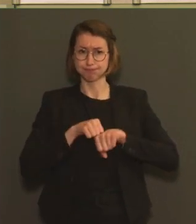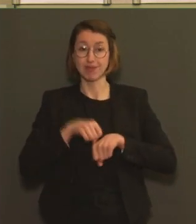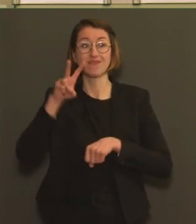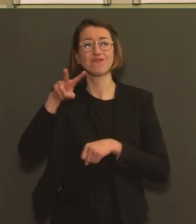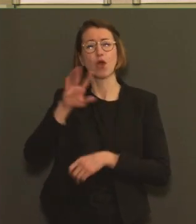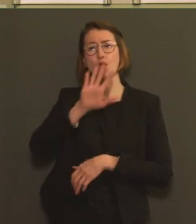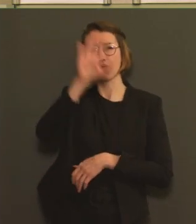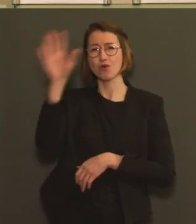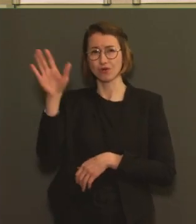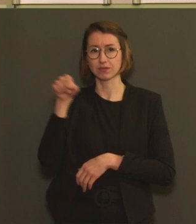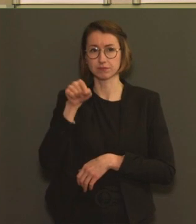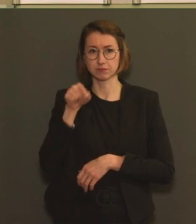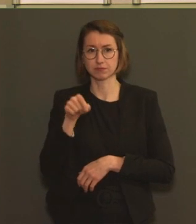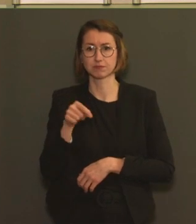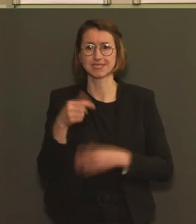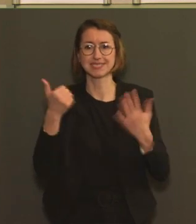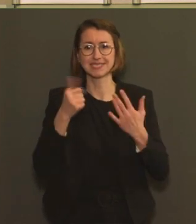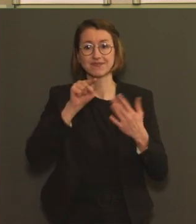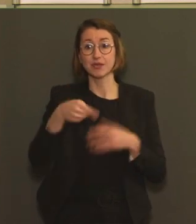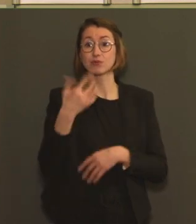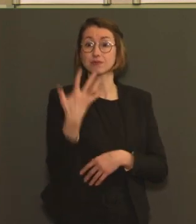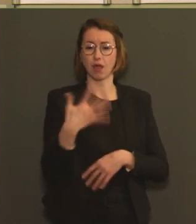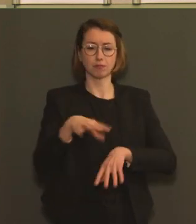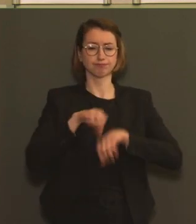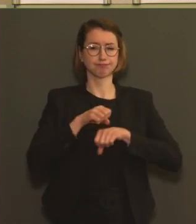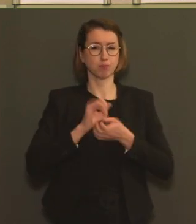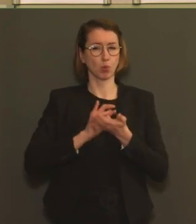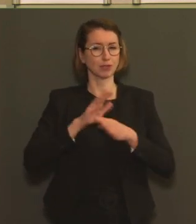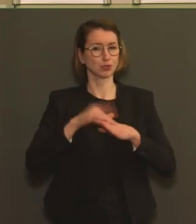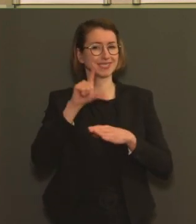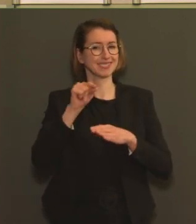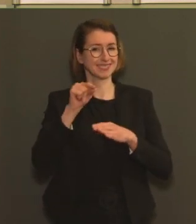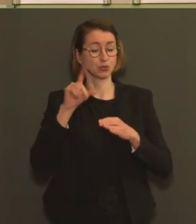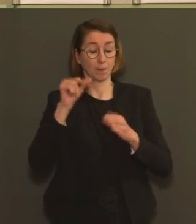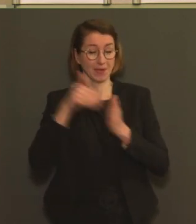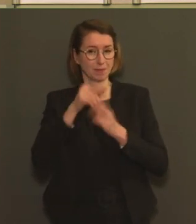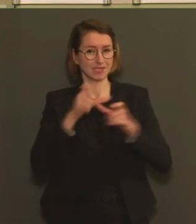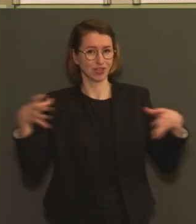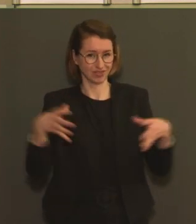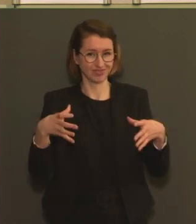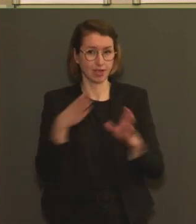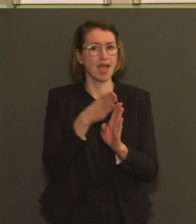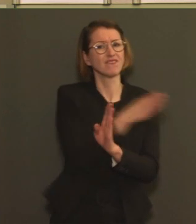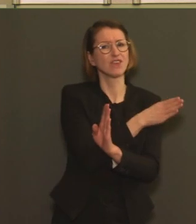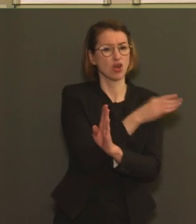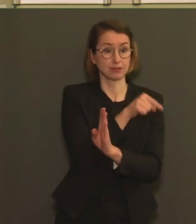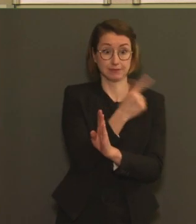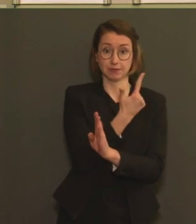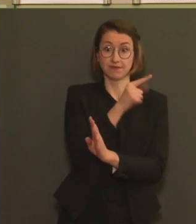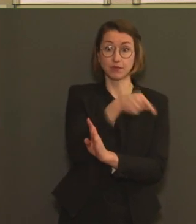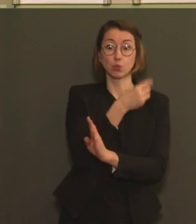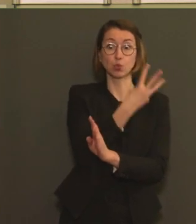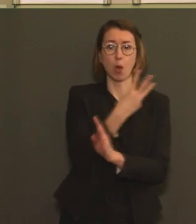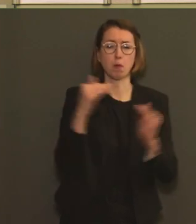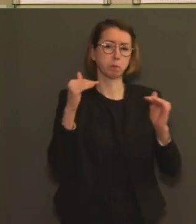6,3 nouvelles infections au lieu de 7,3 la semaine qui a précédé. En Wallonie, 3 au lieu de 5,4 et on tourne autour